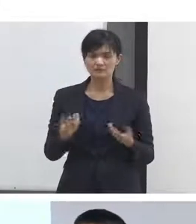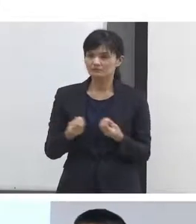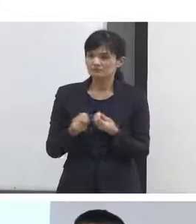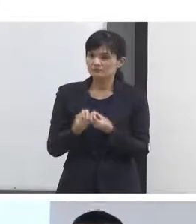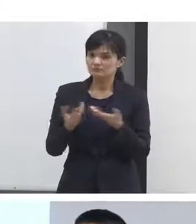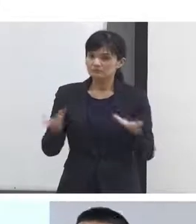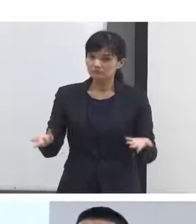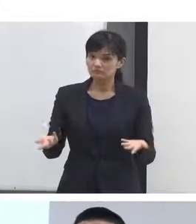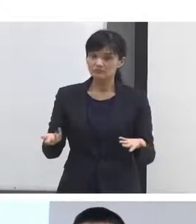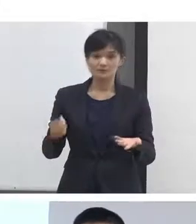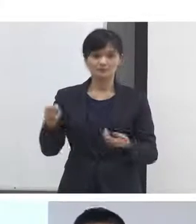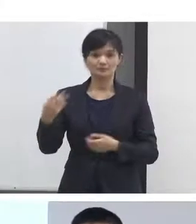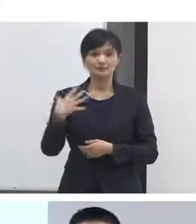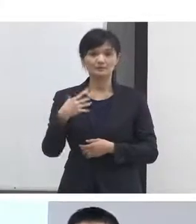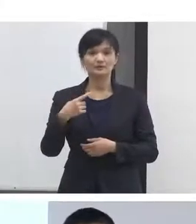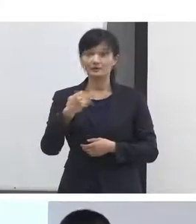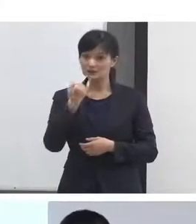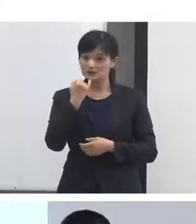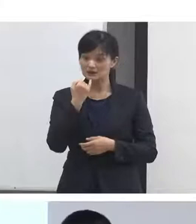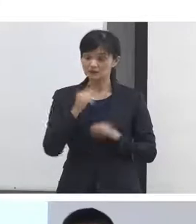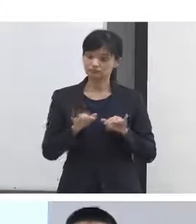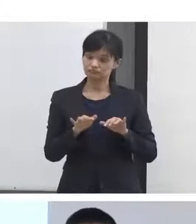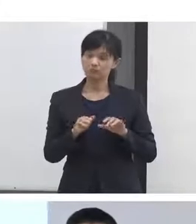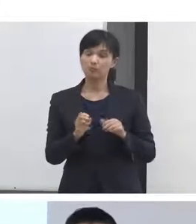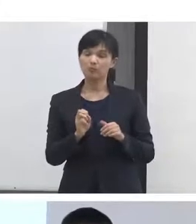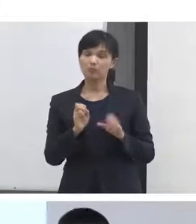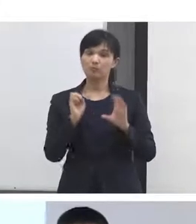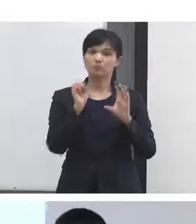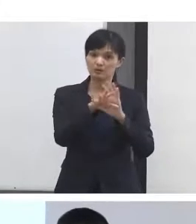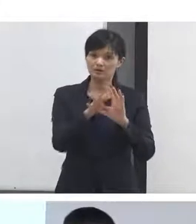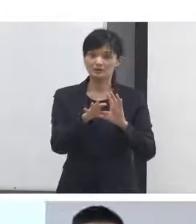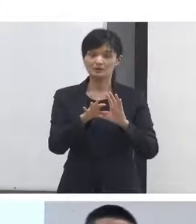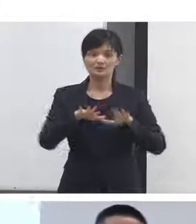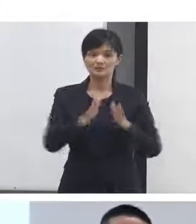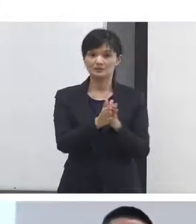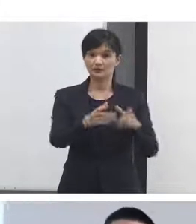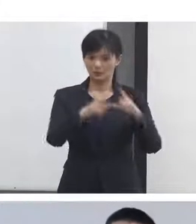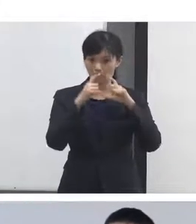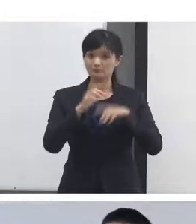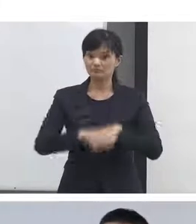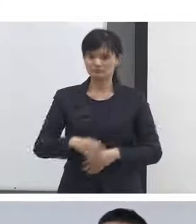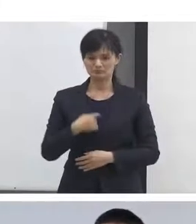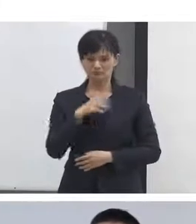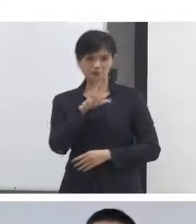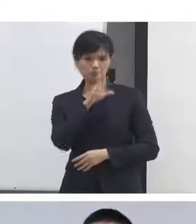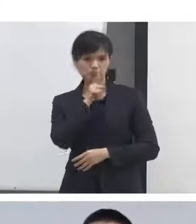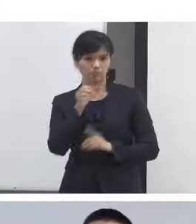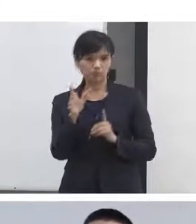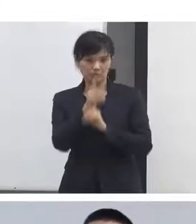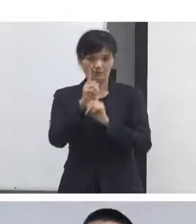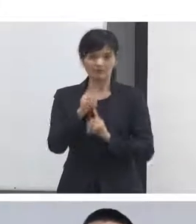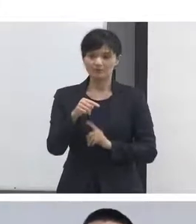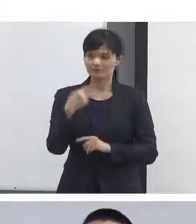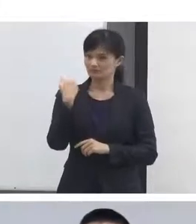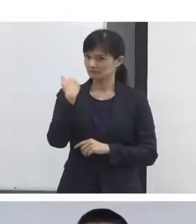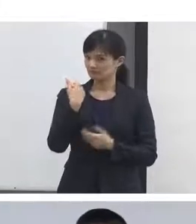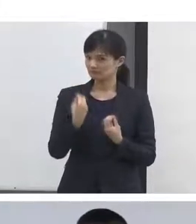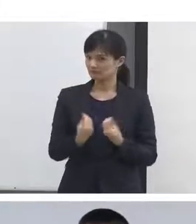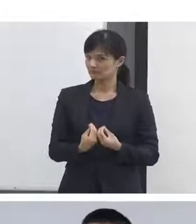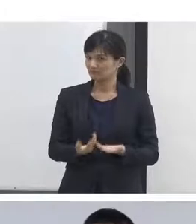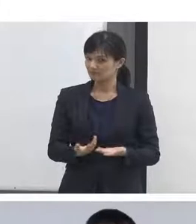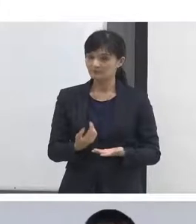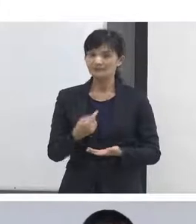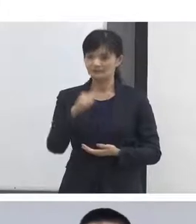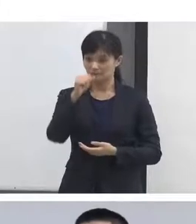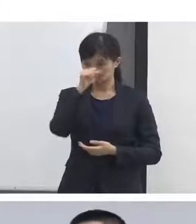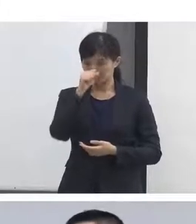他就说，你把问题贴上去，就会有人来回答了。我就说哪那么神？怎么可能 ？OK， 那后来他就说，那你把问题给我，